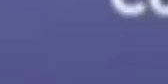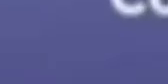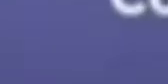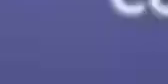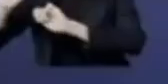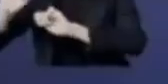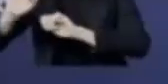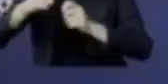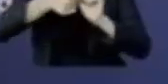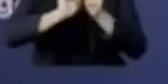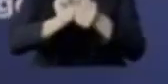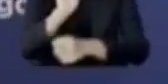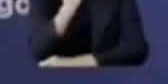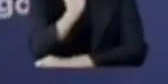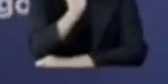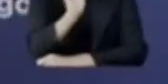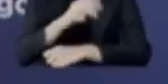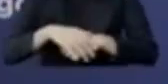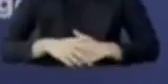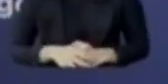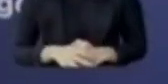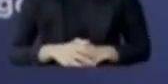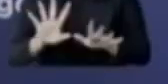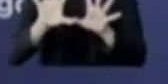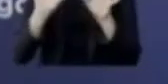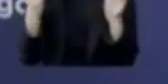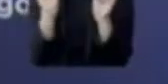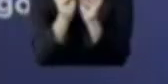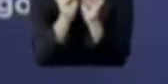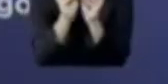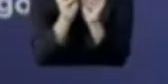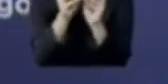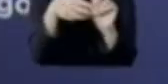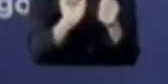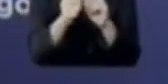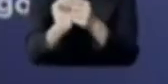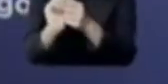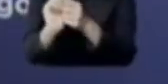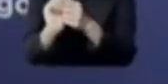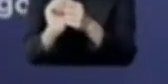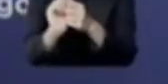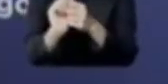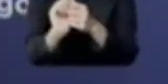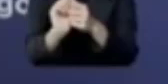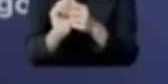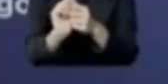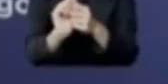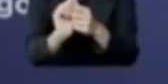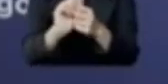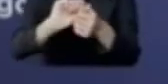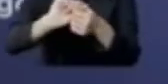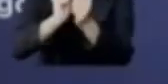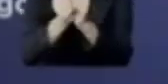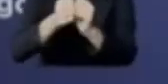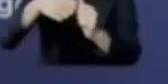18.760 spesimen. Dari jumlah pemeriksaan ini, kita dapatkan kasus